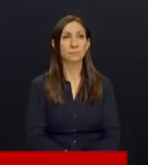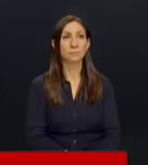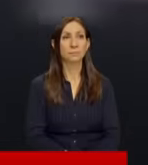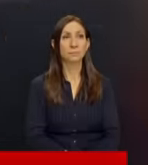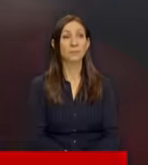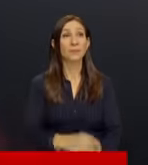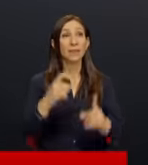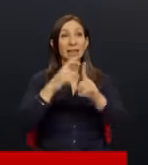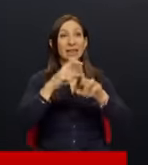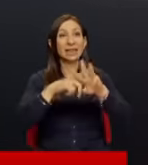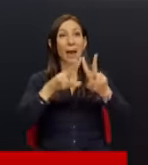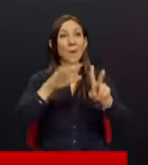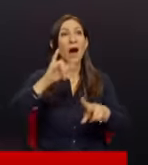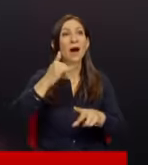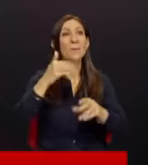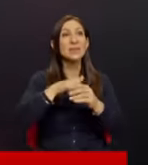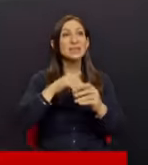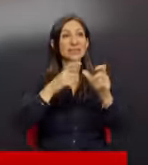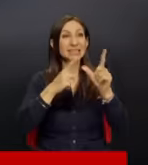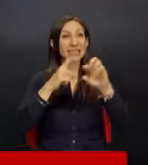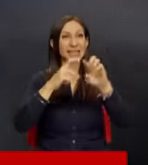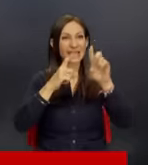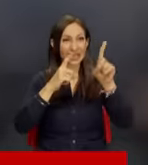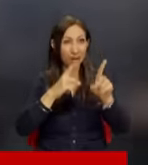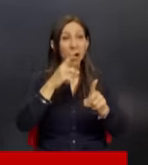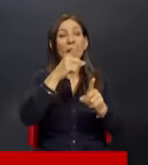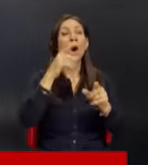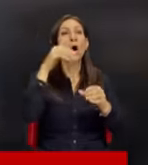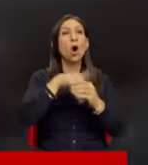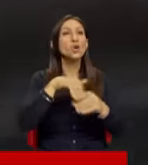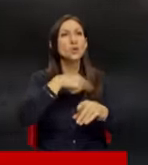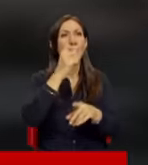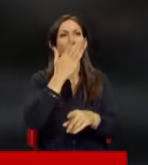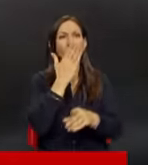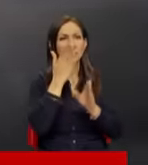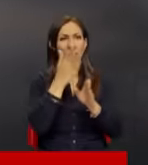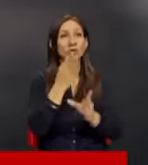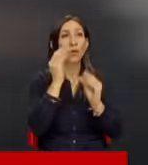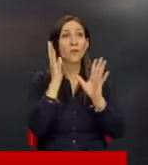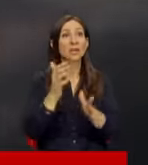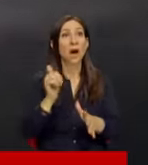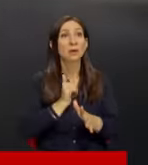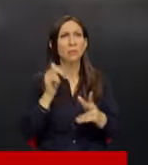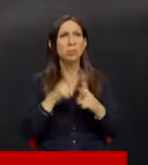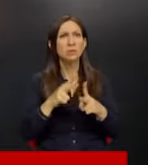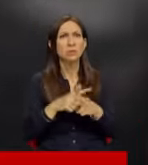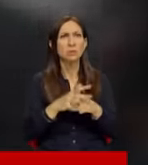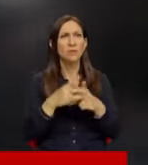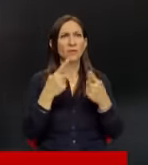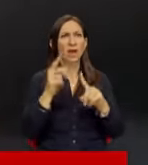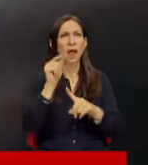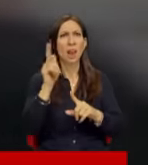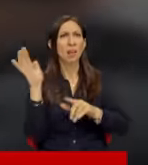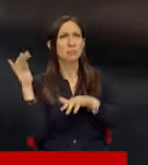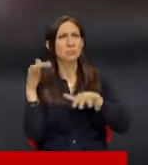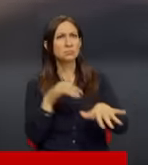ya? DEM Parti Ağrı Milletvekili Sırrı Sakık, oy kullanma işlemlerinin sürdüğü bir okulda çok sayıda asker ve polisin farklı